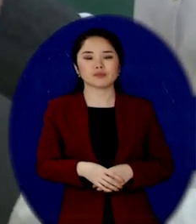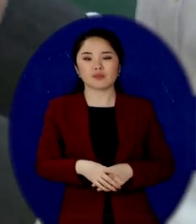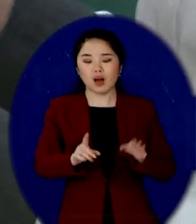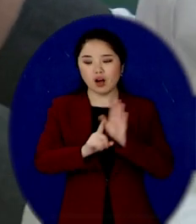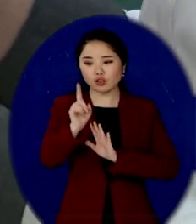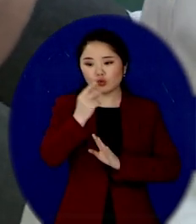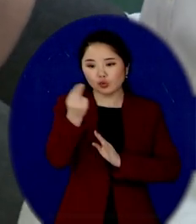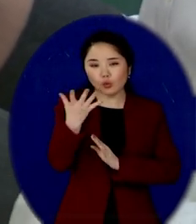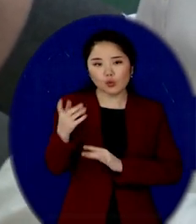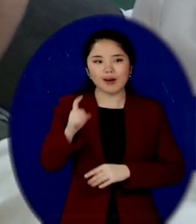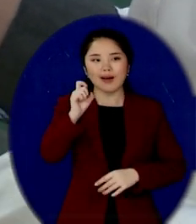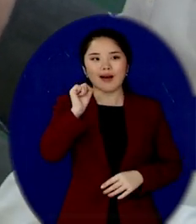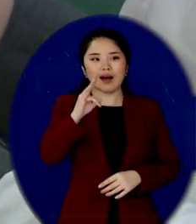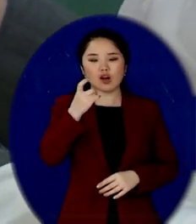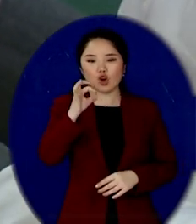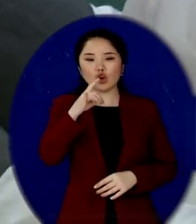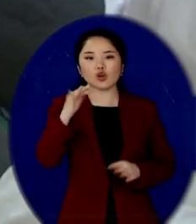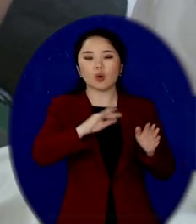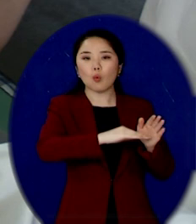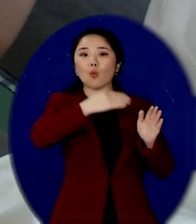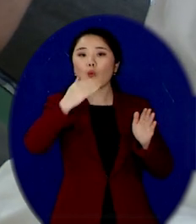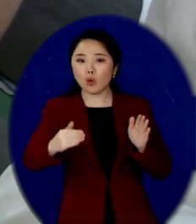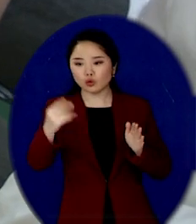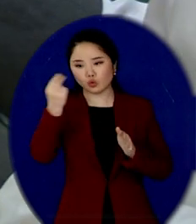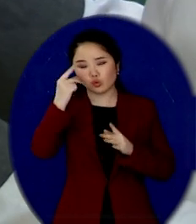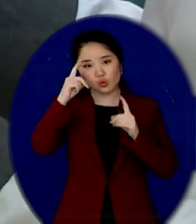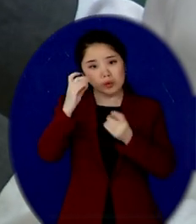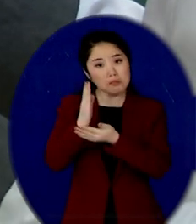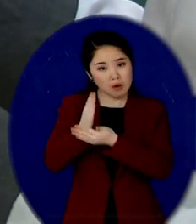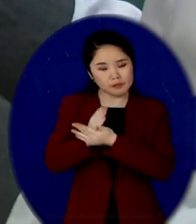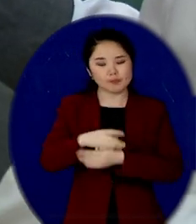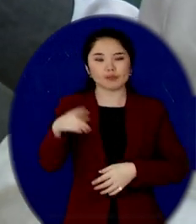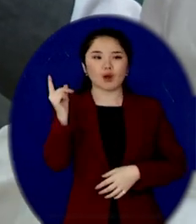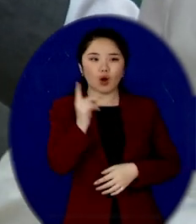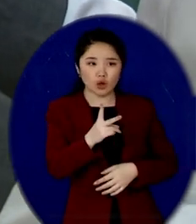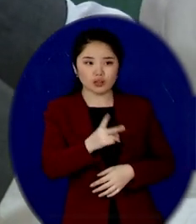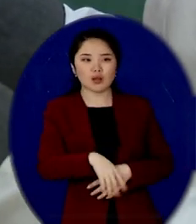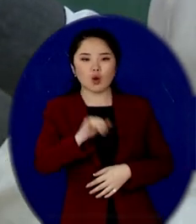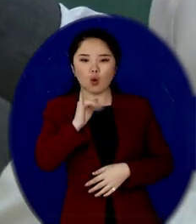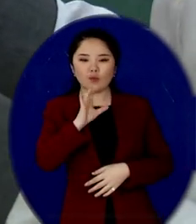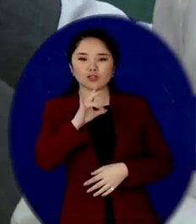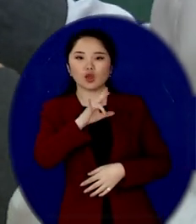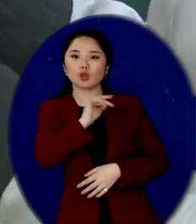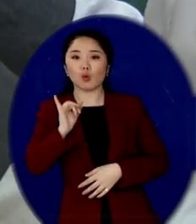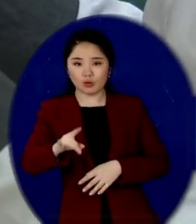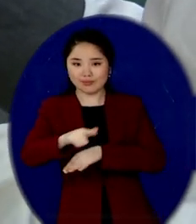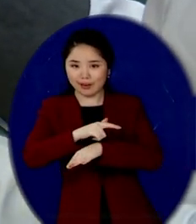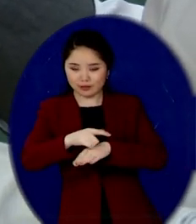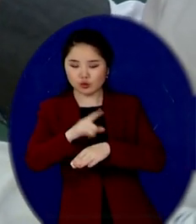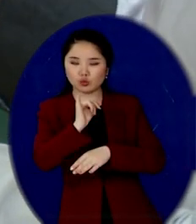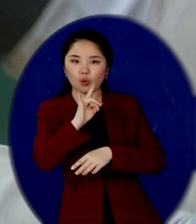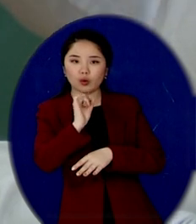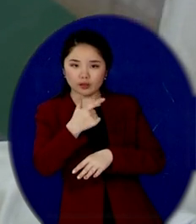Эхний зурагт хан хөхи уулын талаар зураг байна. Дараагийн зурагт увс нуурын талаар зураг